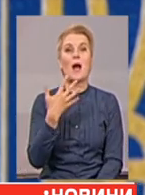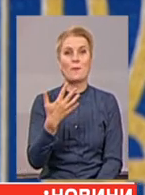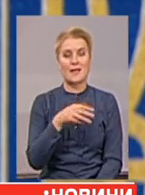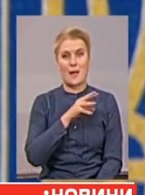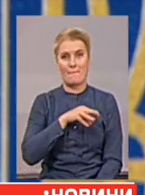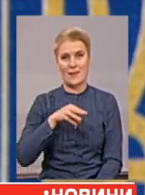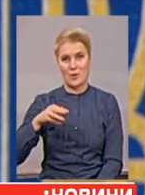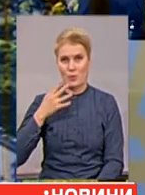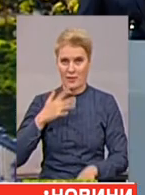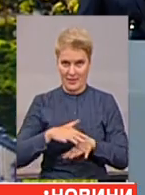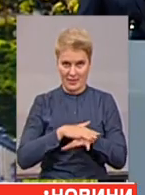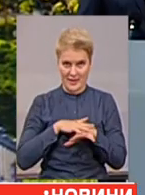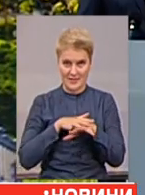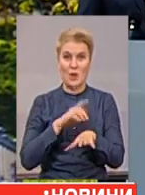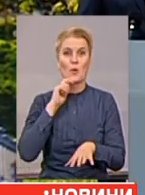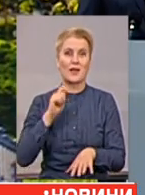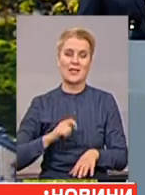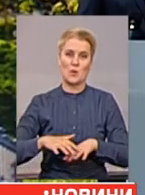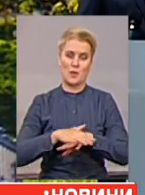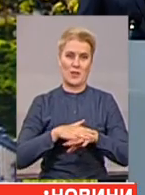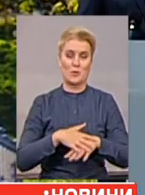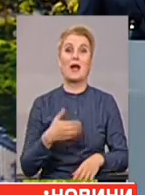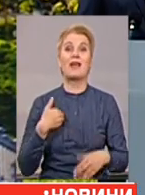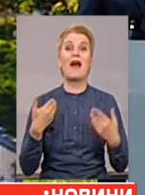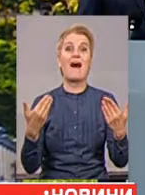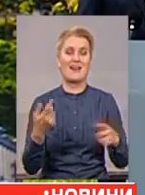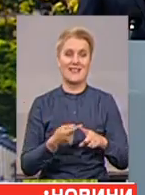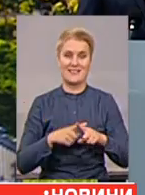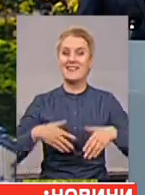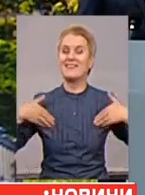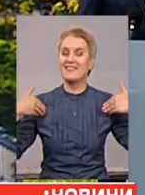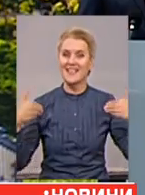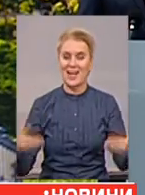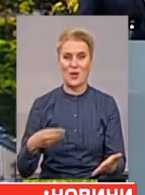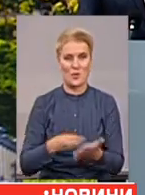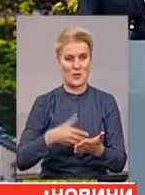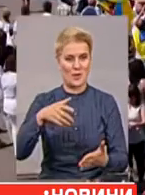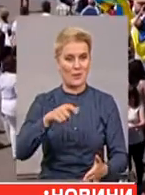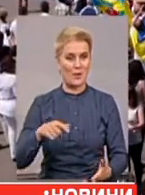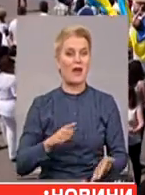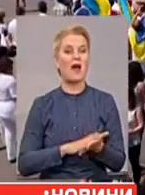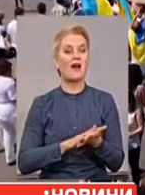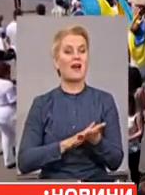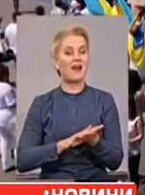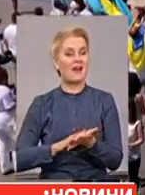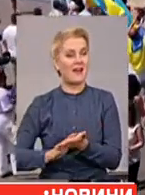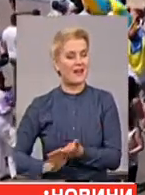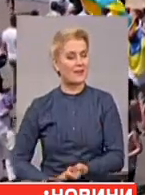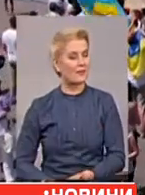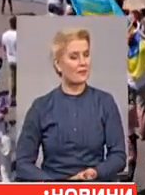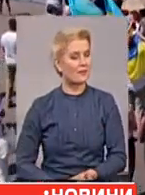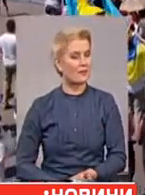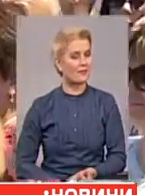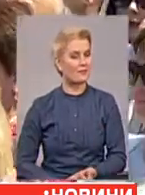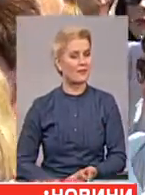45-мільйонної нації, для українського народу. Я вас всім вітаю, дорогі мої. Тотос ми досягли сполучні,